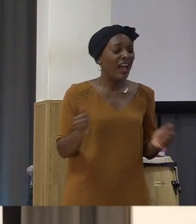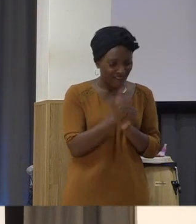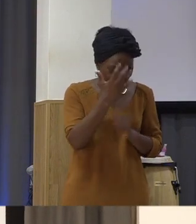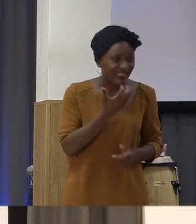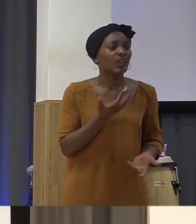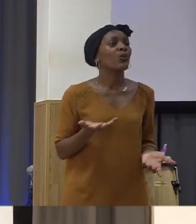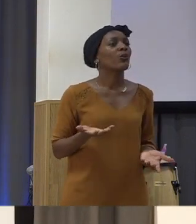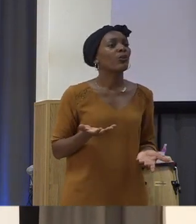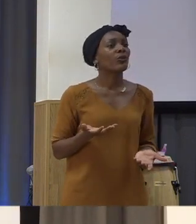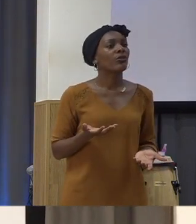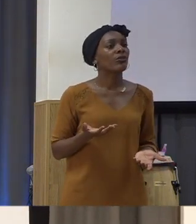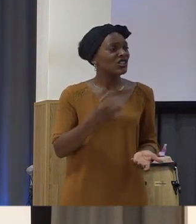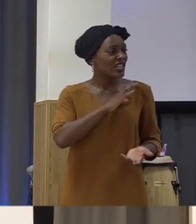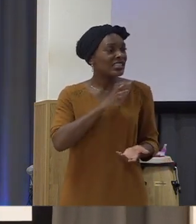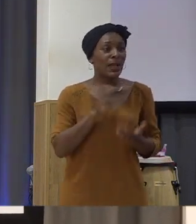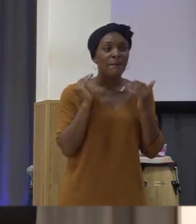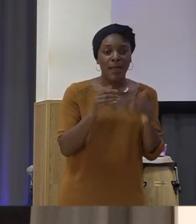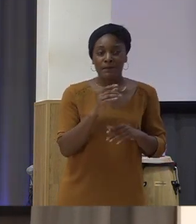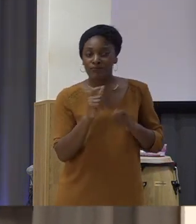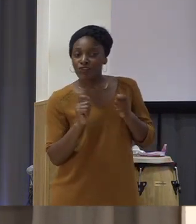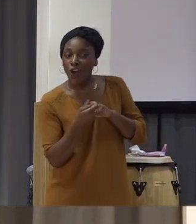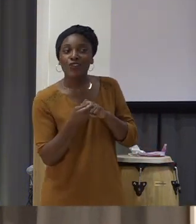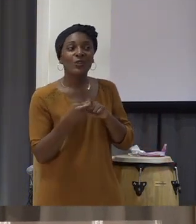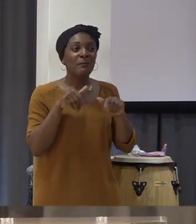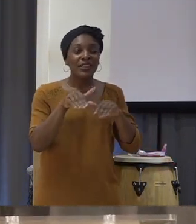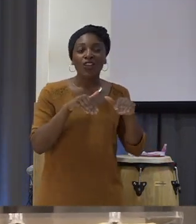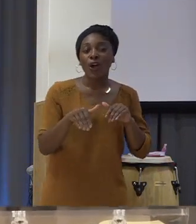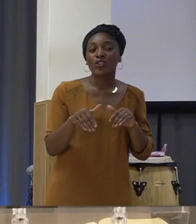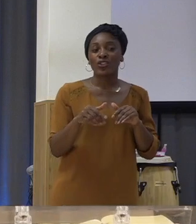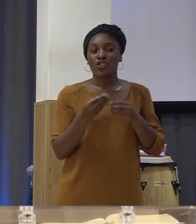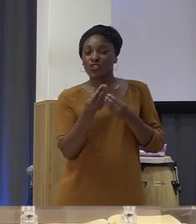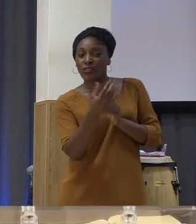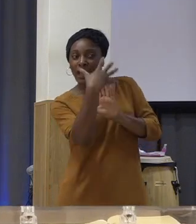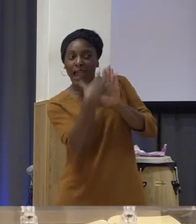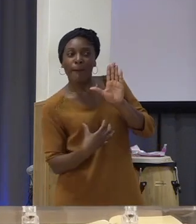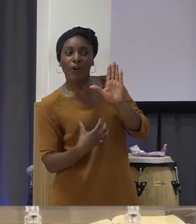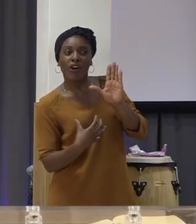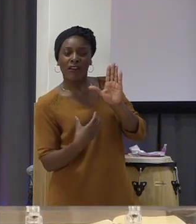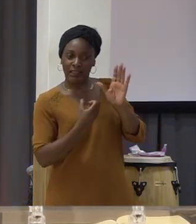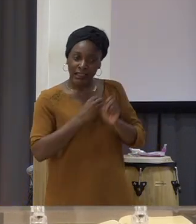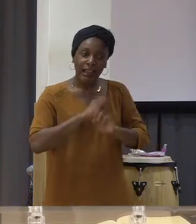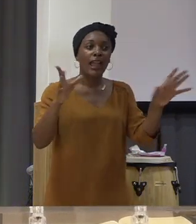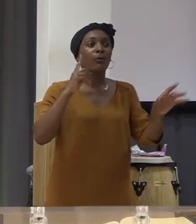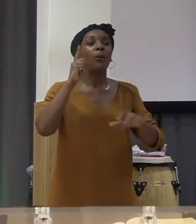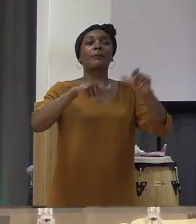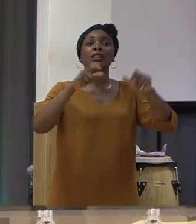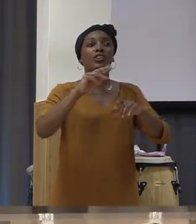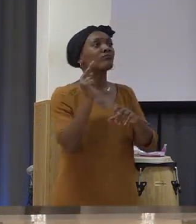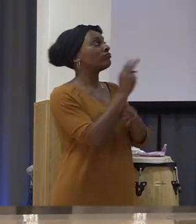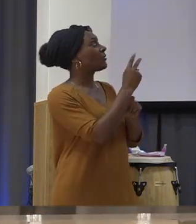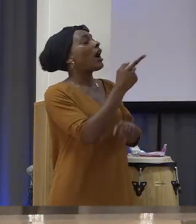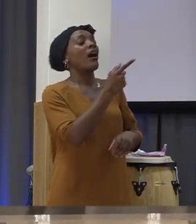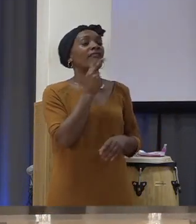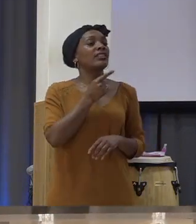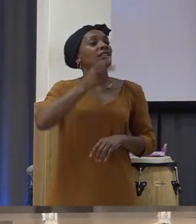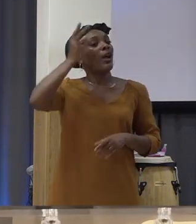j'ai essayé même d'améliorer la communication sur la trésorerie pour que ça soit plus accessible à chacun d'entre vous.